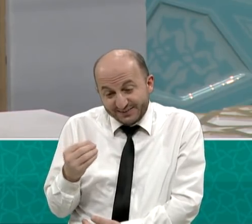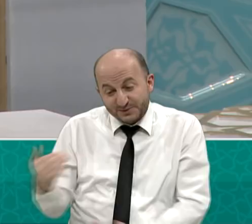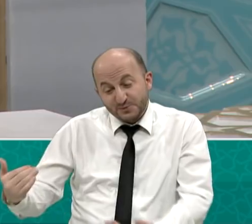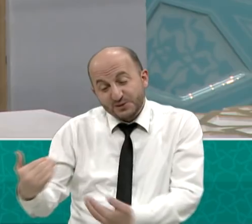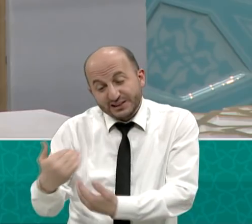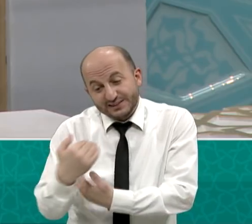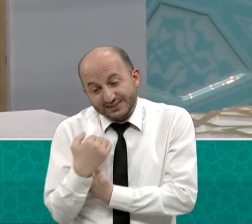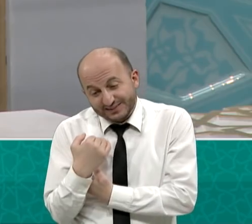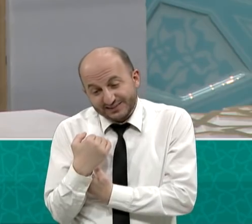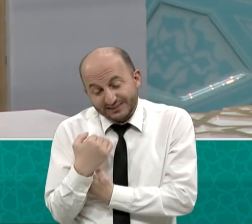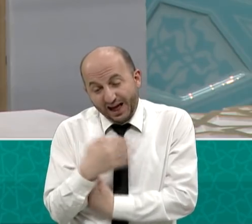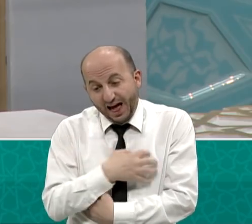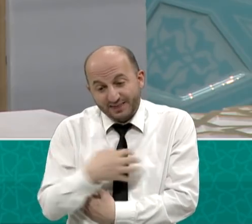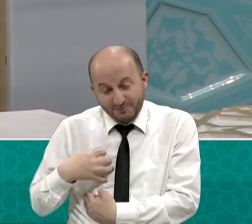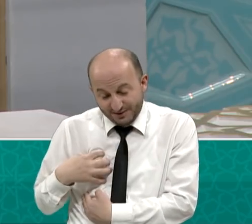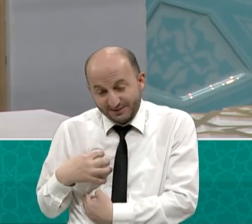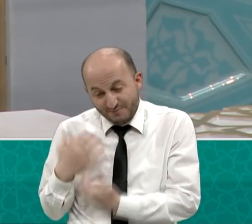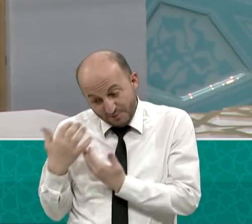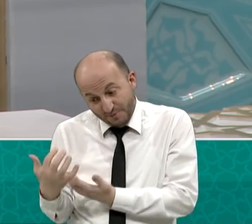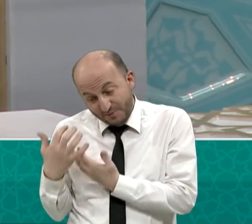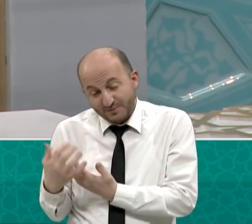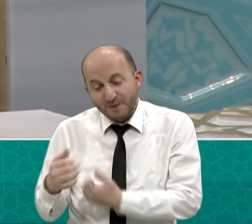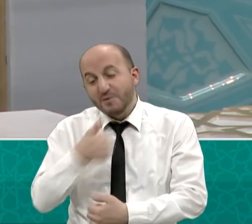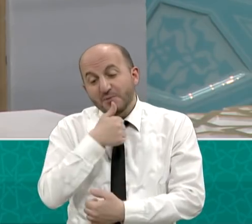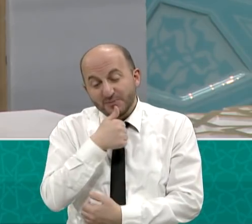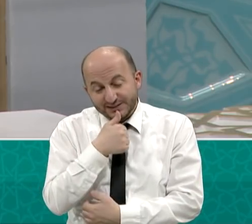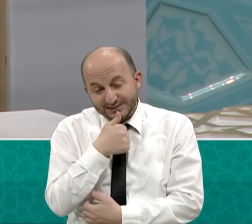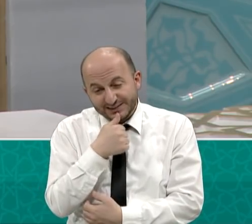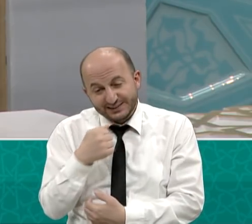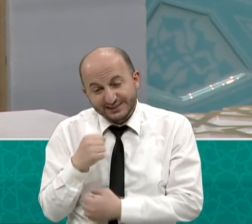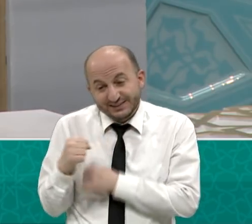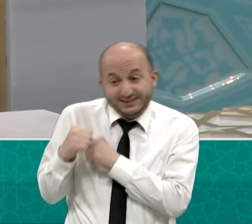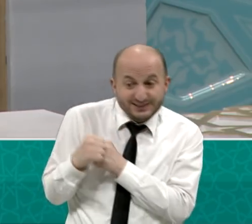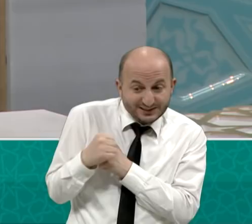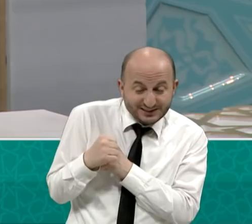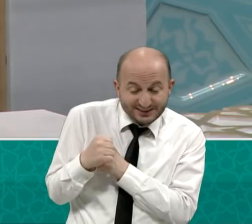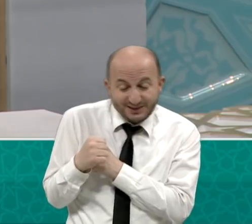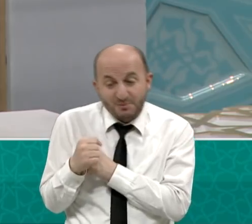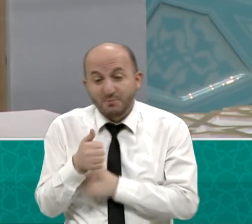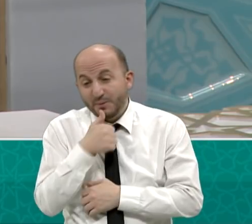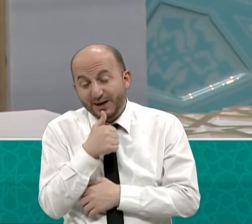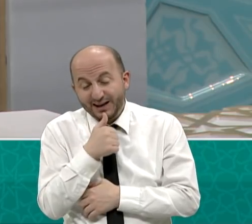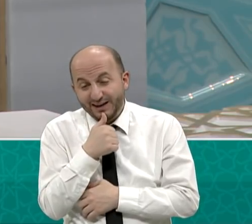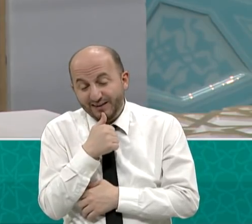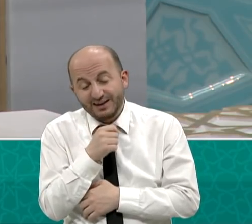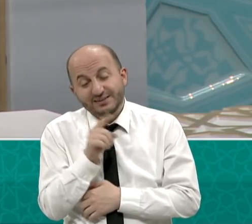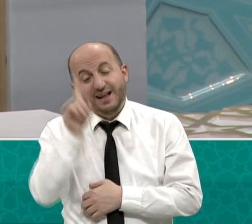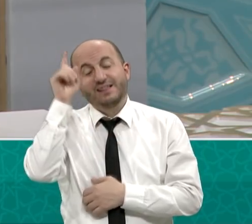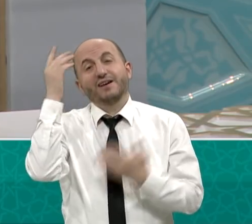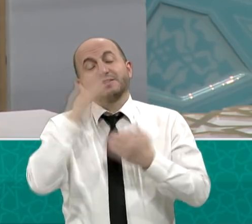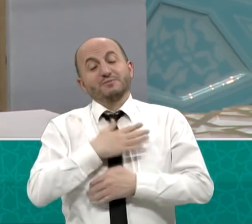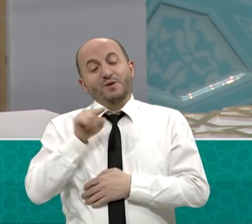sevgiyle, merhametle sarılan anamı, sarılan babamı, sırtından indirmeyen o babamı, Ya Rab sen